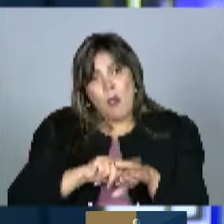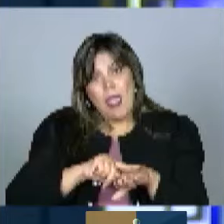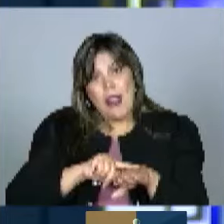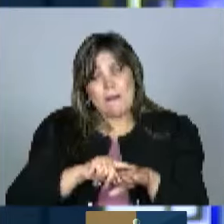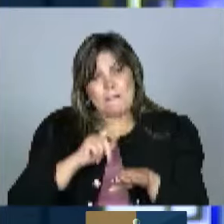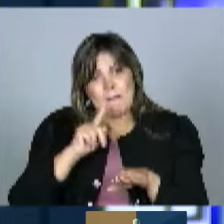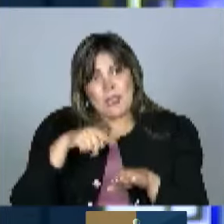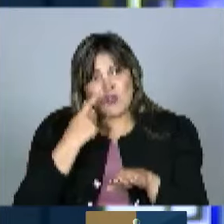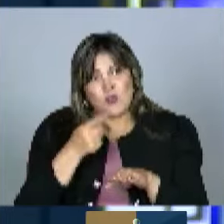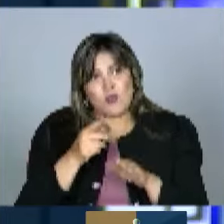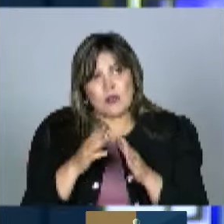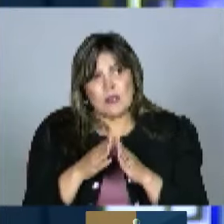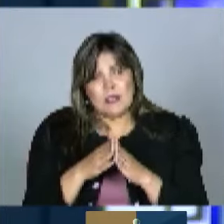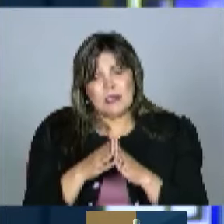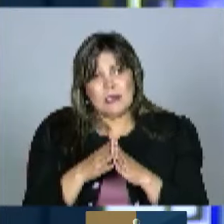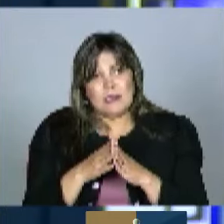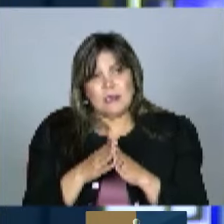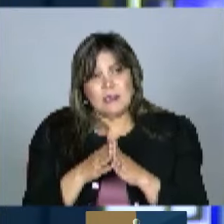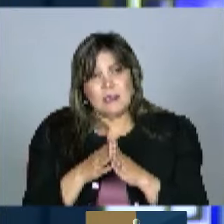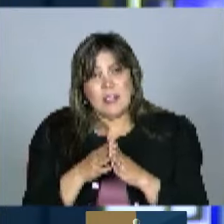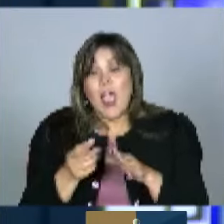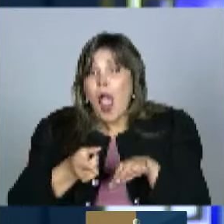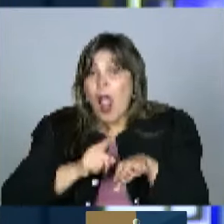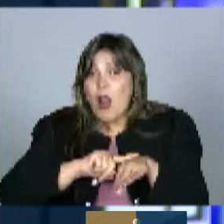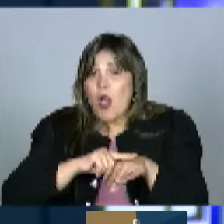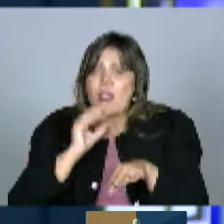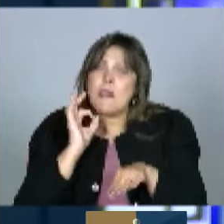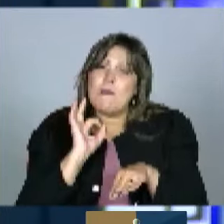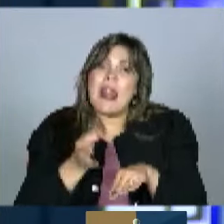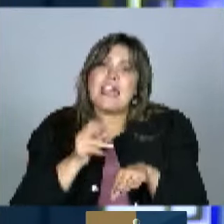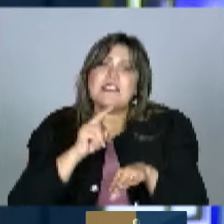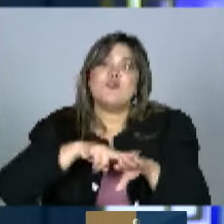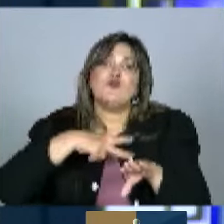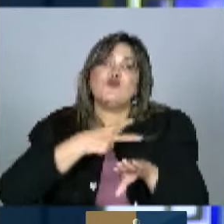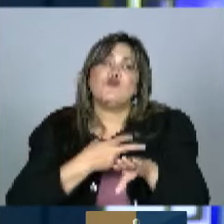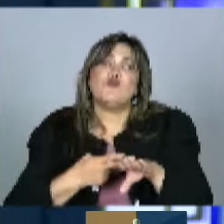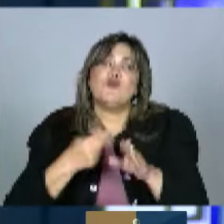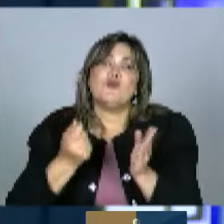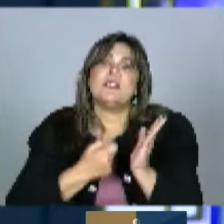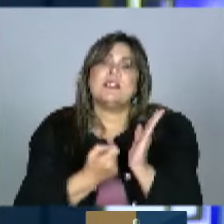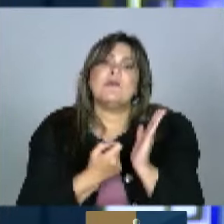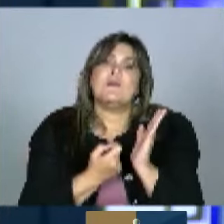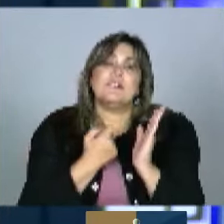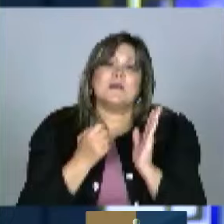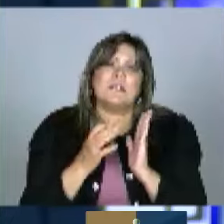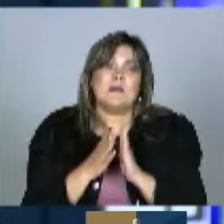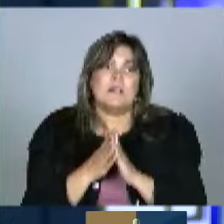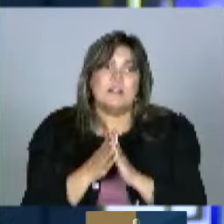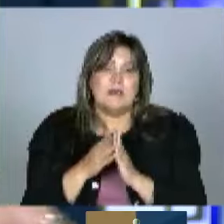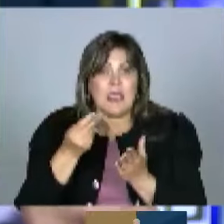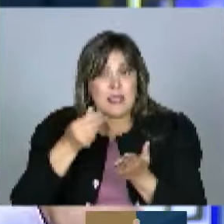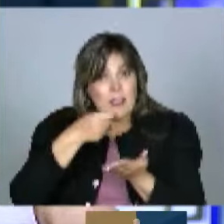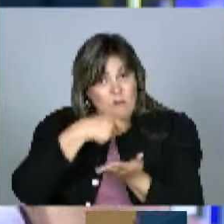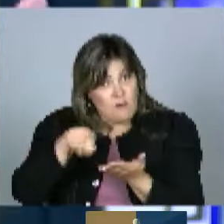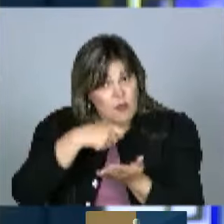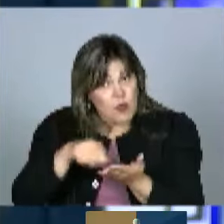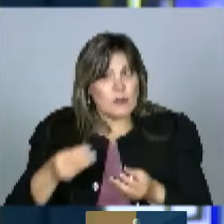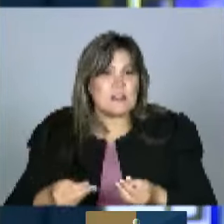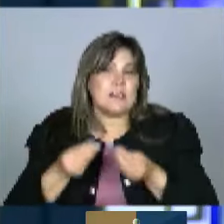العقد لكن القرايب لازم يوضي شهود اثناء العقد ان تم تسليم المبلغ